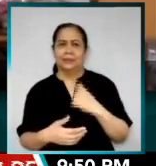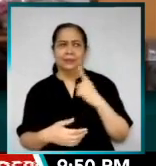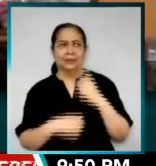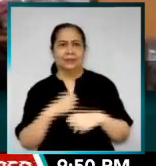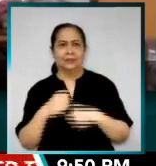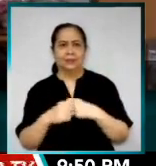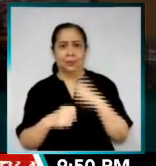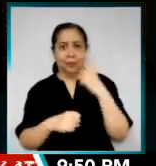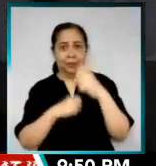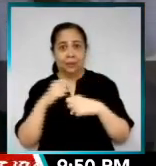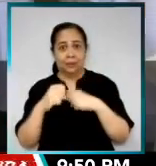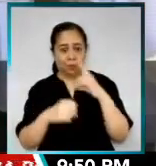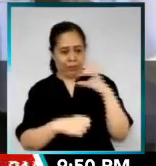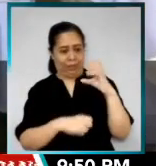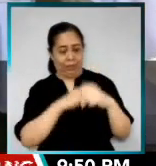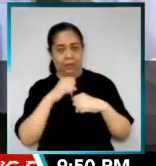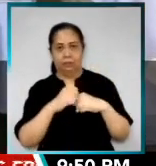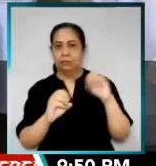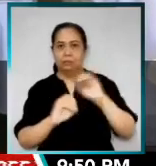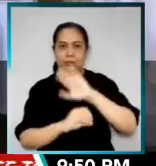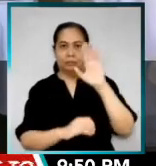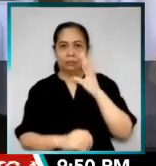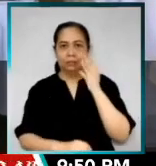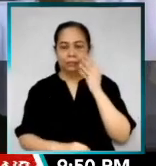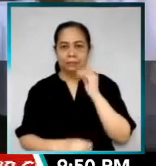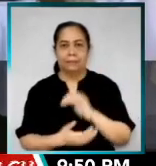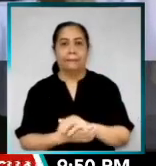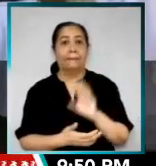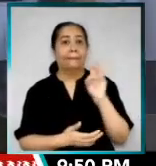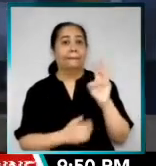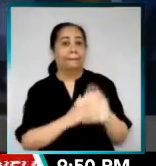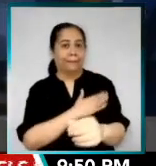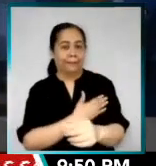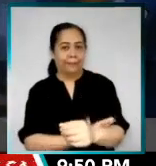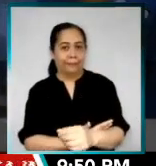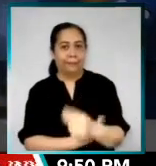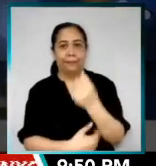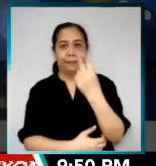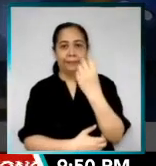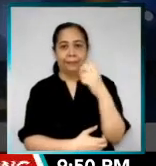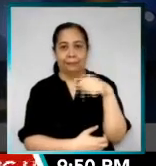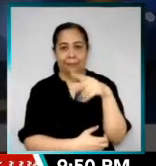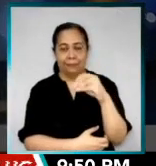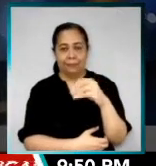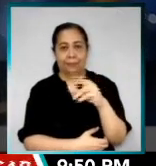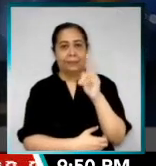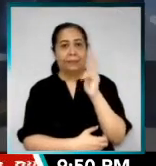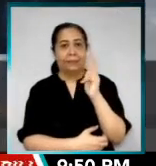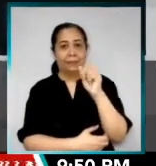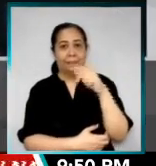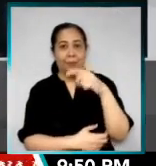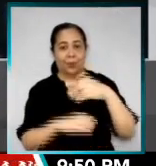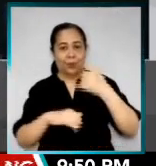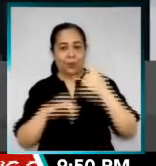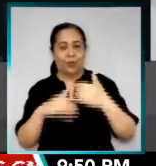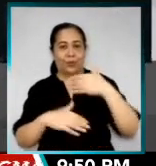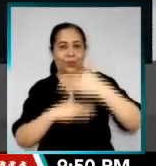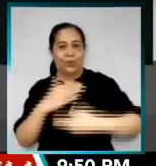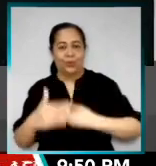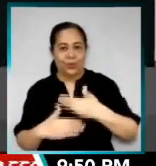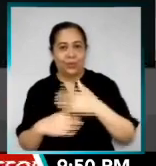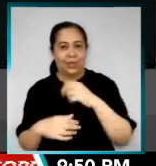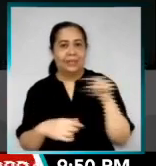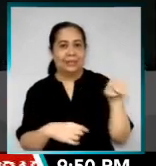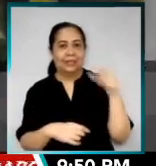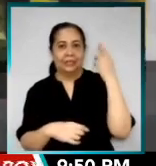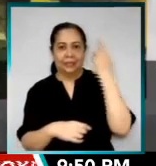isang daan taon mula pa. May 6 na anak, 13 apo at 30 apo sa tuhod si Nanay Po. At sila raw ang dahilan